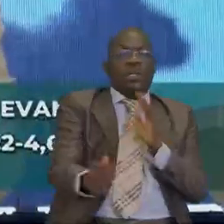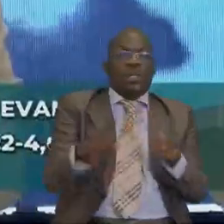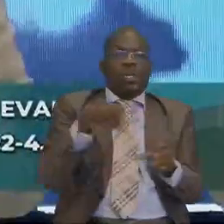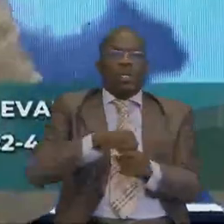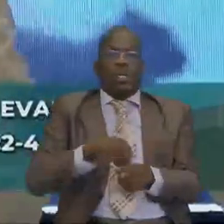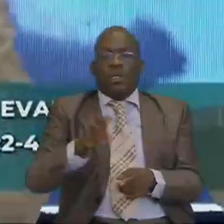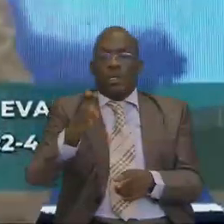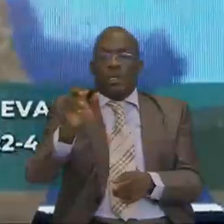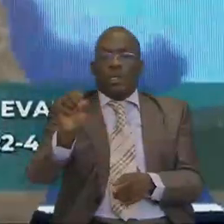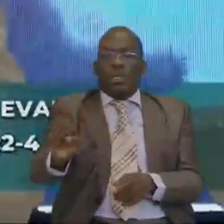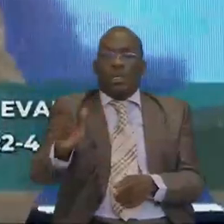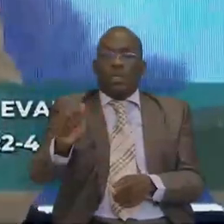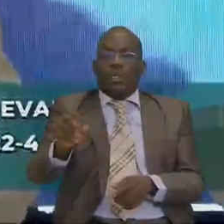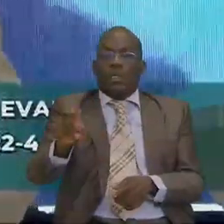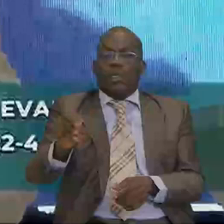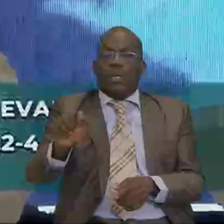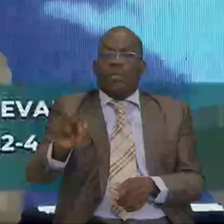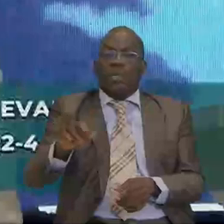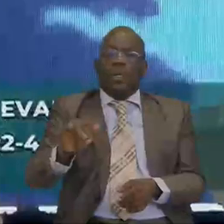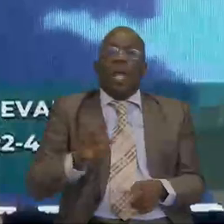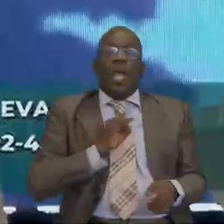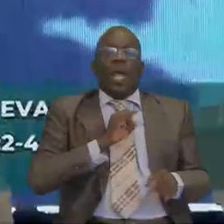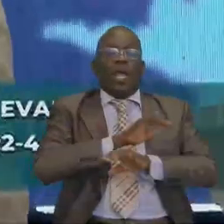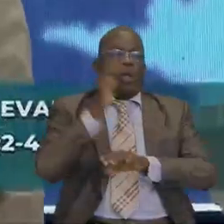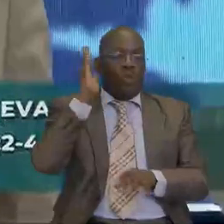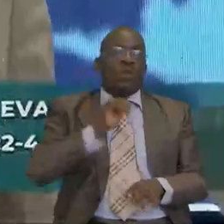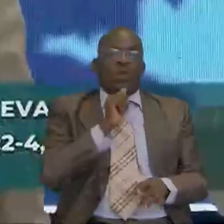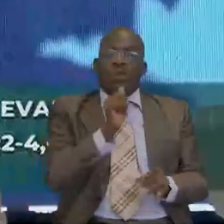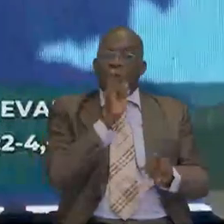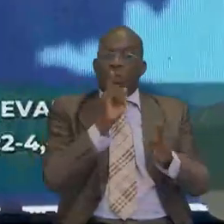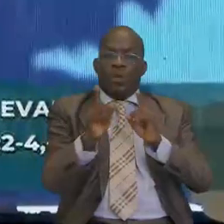toutes les aptitudes de la Samarie. Je ne veux pas parler de ce que je ne connais pas.